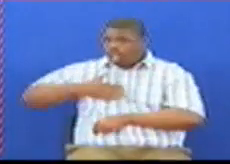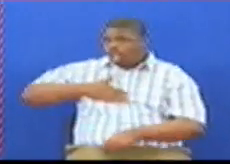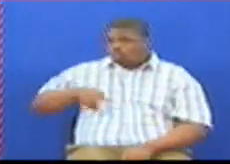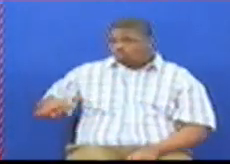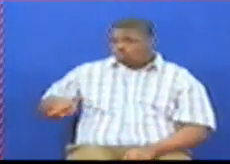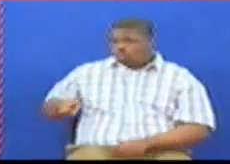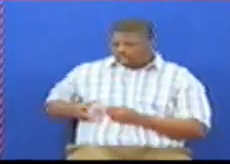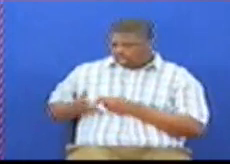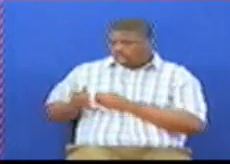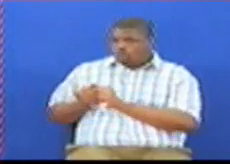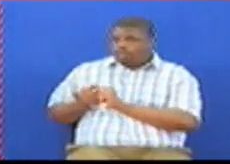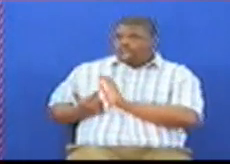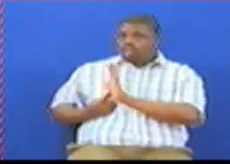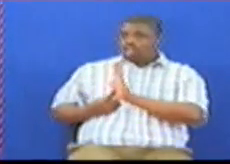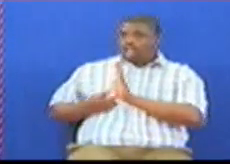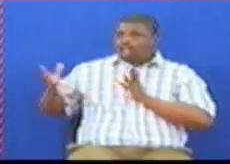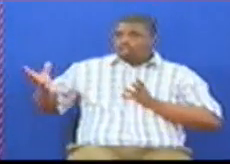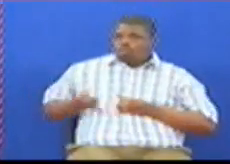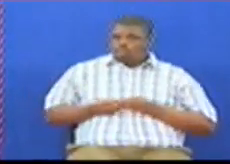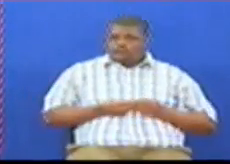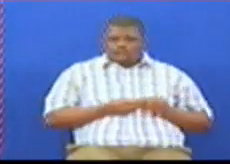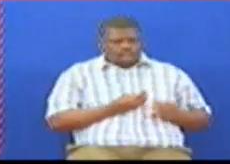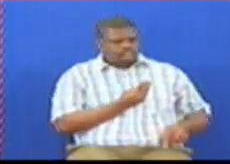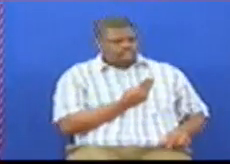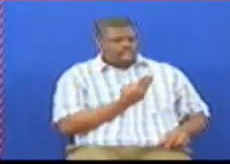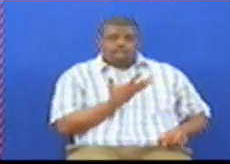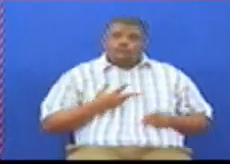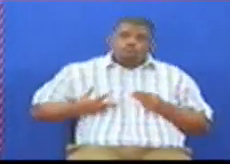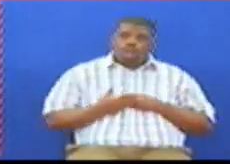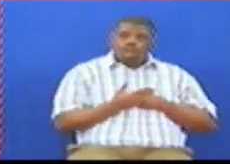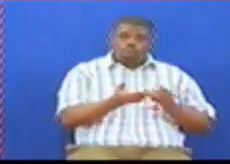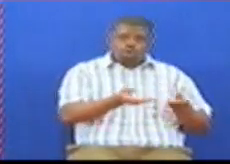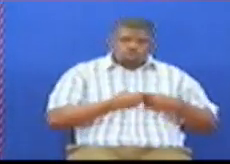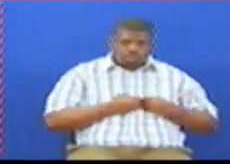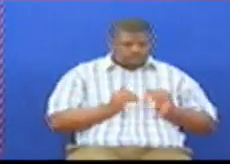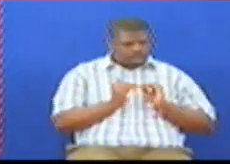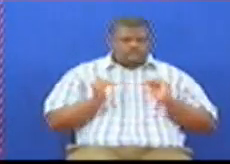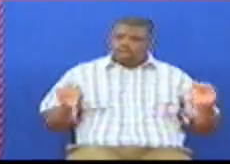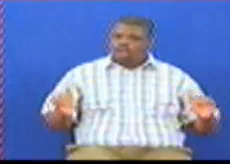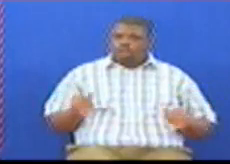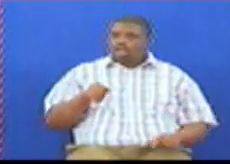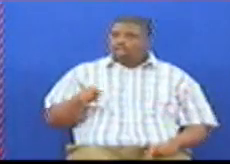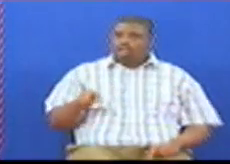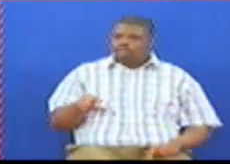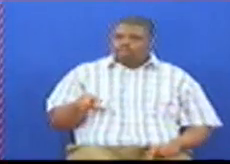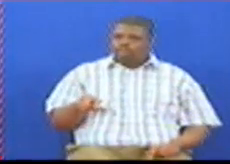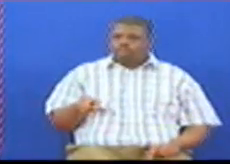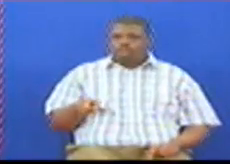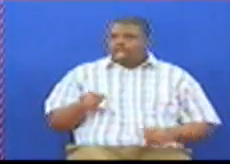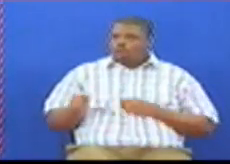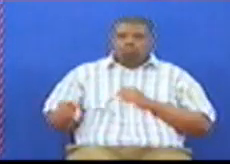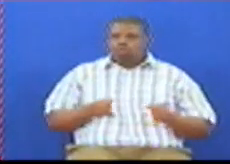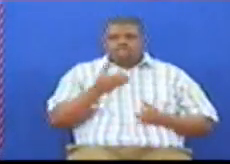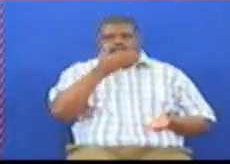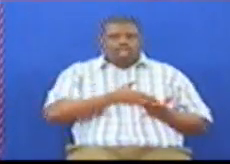kata 16, jumla ya kata 35. Mheshimiwa, ukitupa uwiano sawa hapo utakuwa umetutendea haki. Na